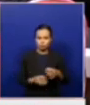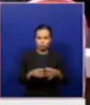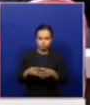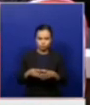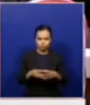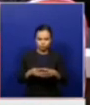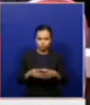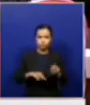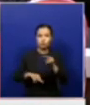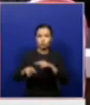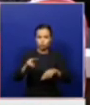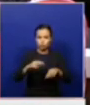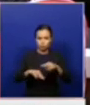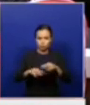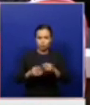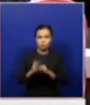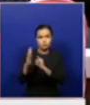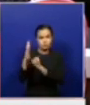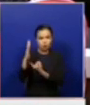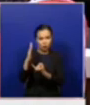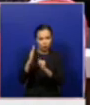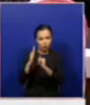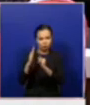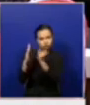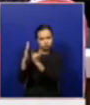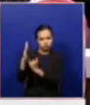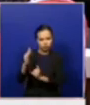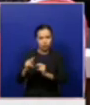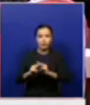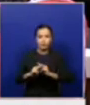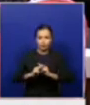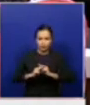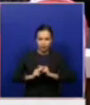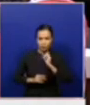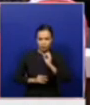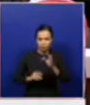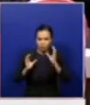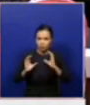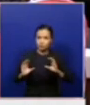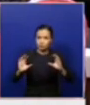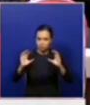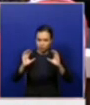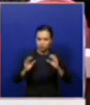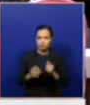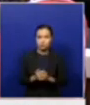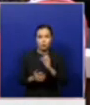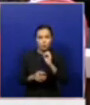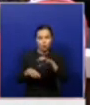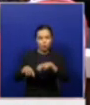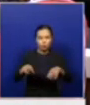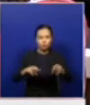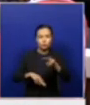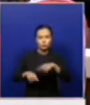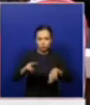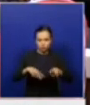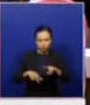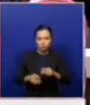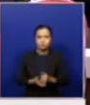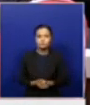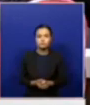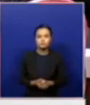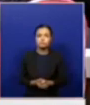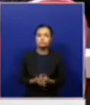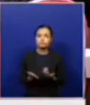ปตรวจสอบเรื่องนี้หลายจังหวัดด้วยตนเองแจ้งรัฐบาลแจ้งหน่วยตรวจสอบสุดท้